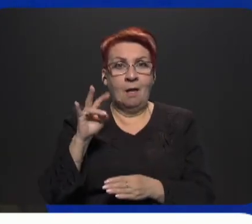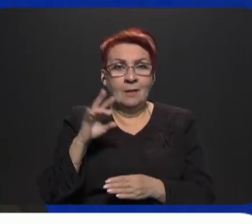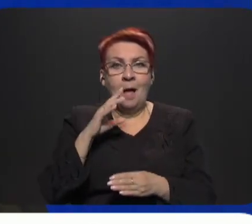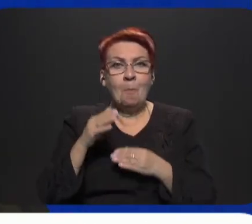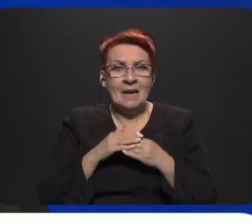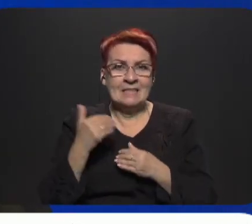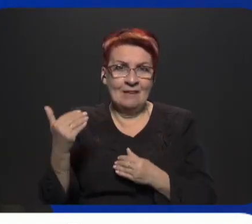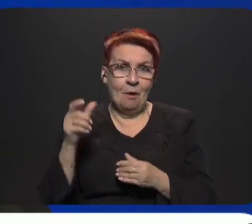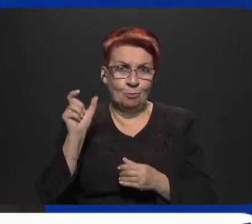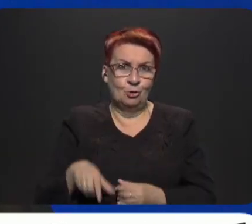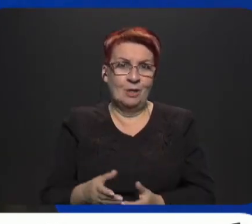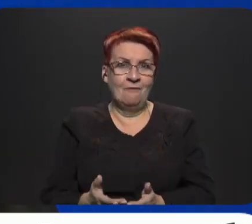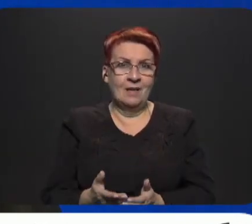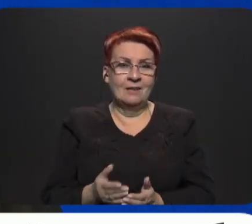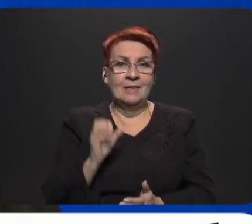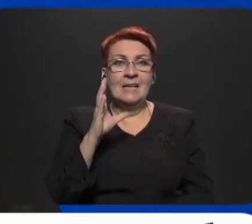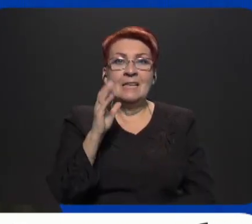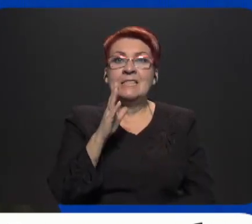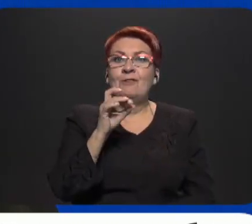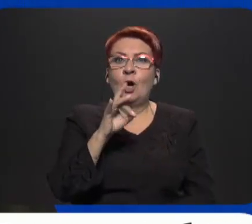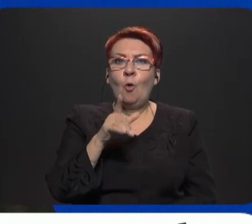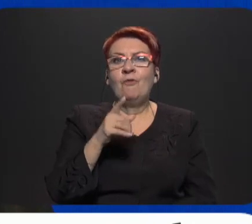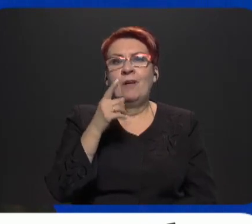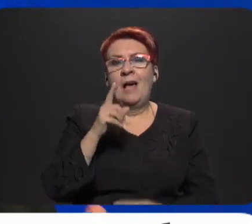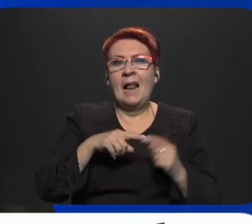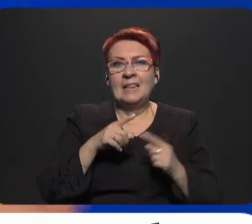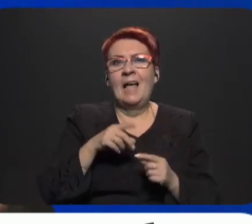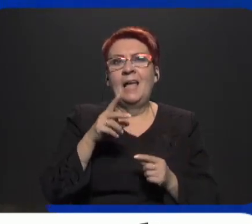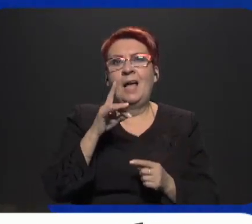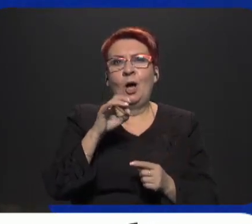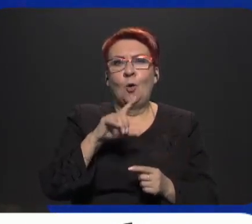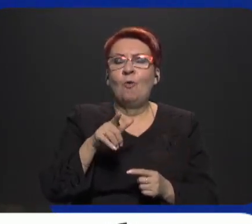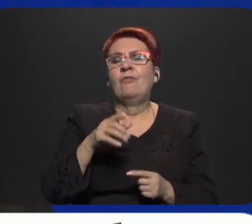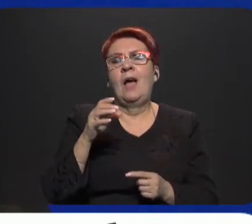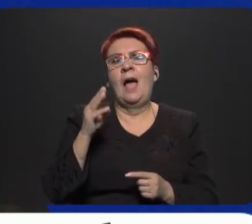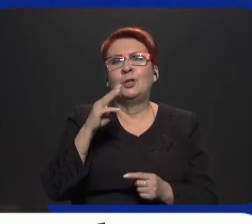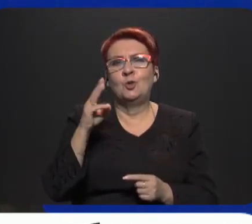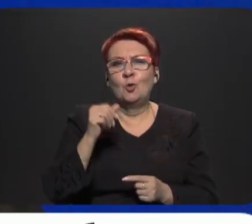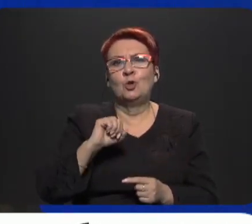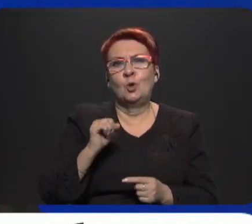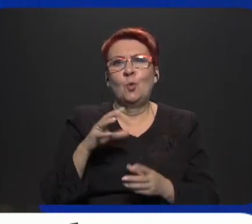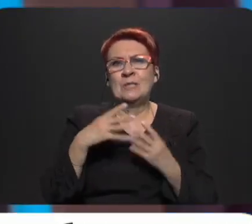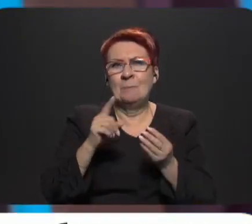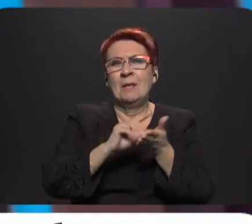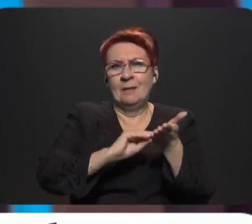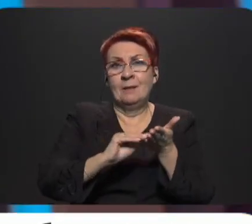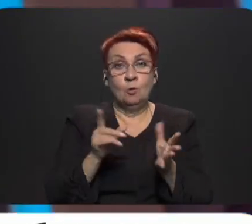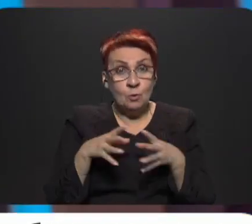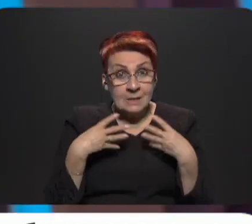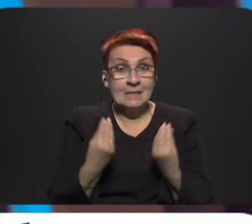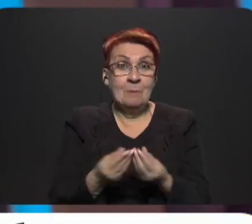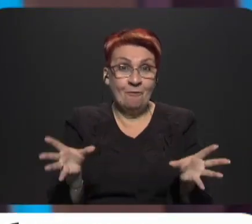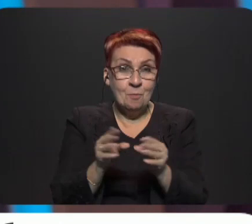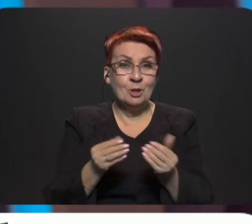человек. Свекровь родная кровь, да, ну, теща тоже друг семьи или что-то еще. Но как все равно семья. Говорили.